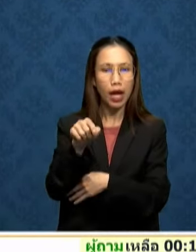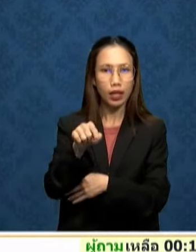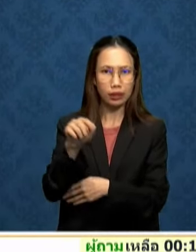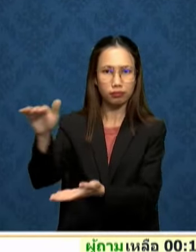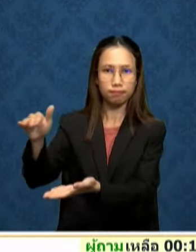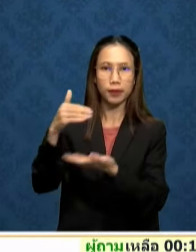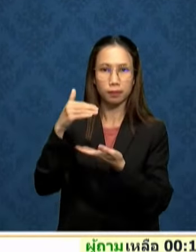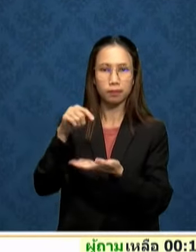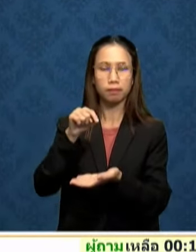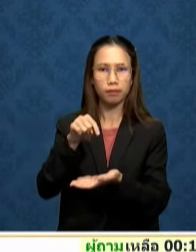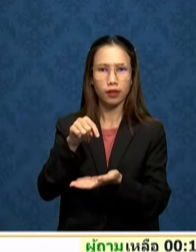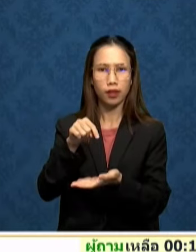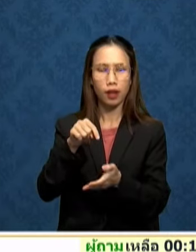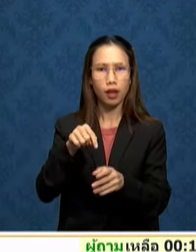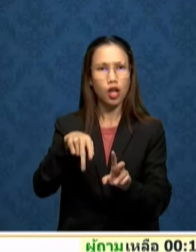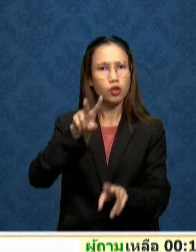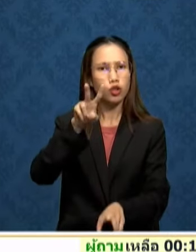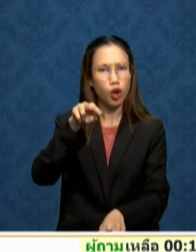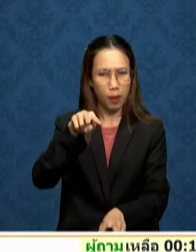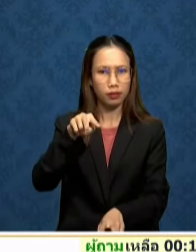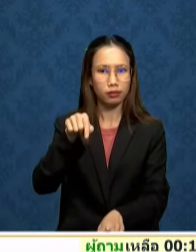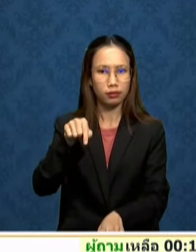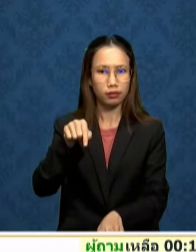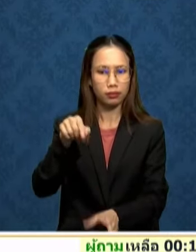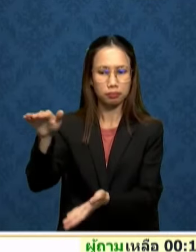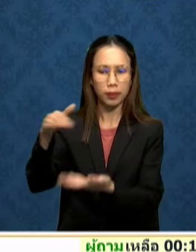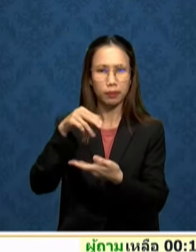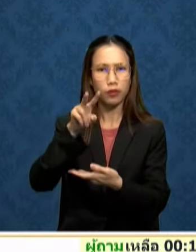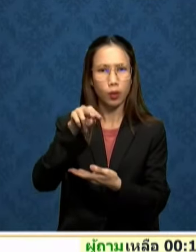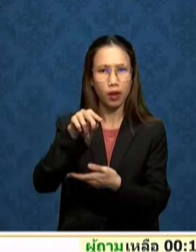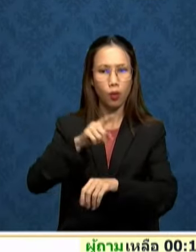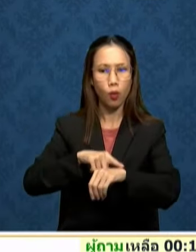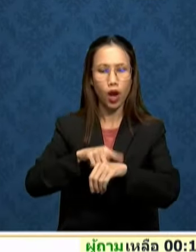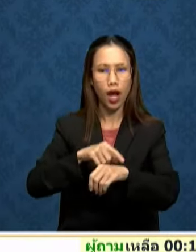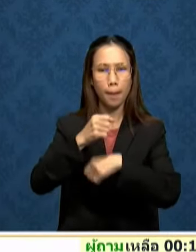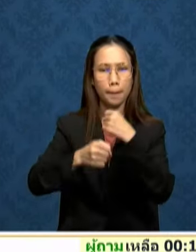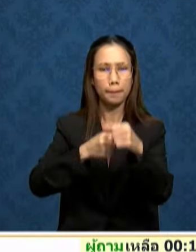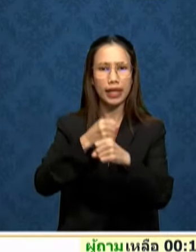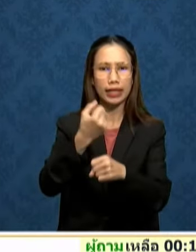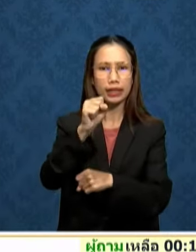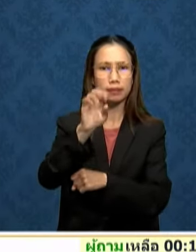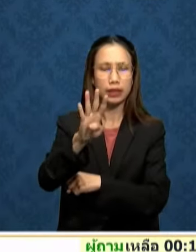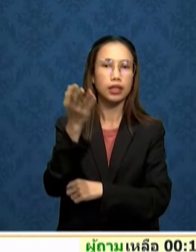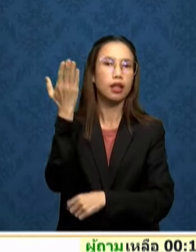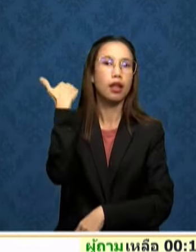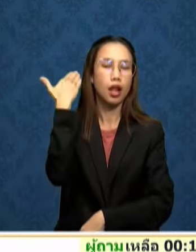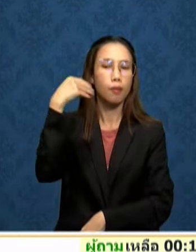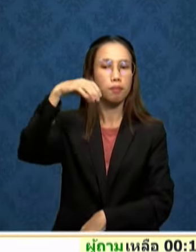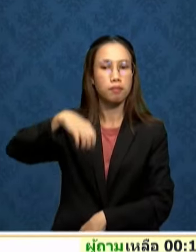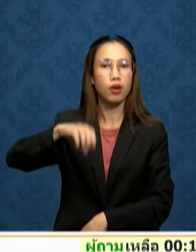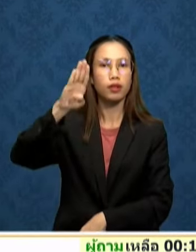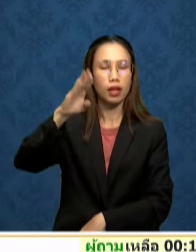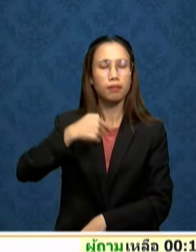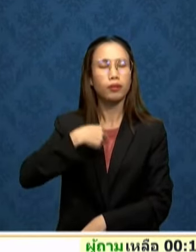นิดนี้เนี่ยอยู่ที่ 2,000 ตัวนะครับซึ่งก็เป็นระยะเวลา14ปีก่อนแล้วนะครับซึ่งก็เป็นจากบริษัท